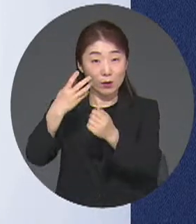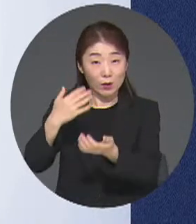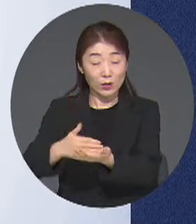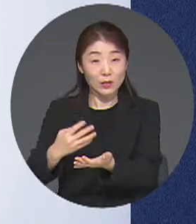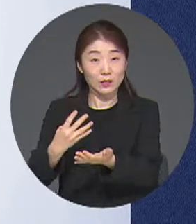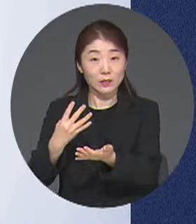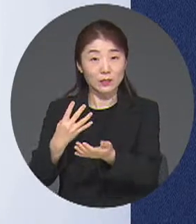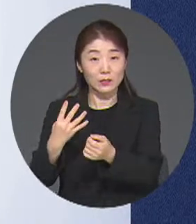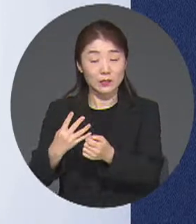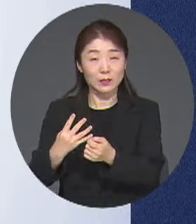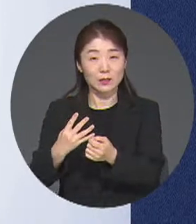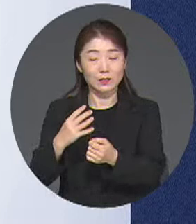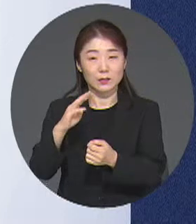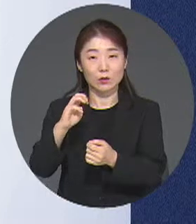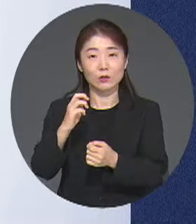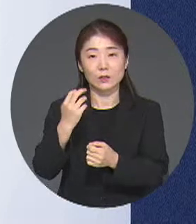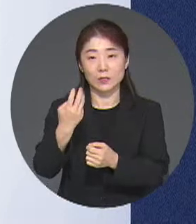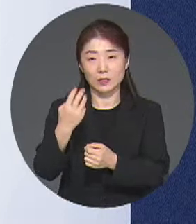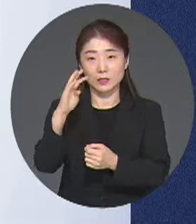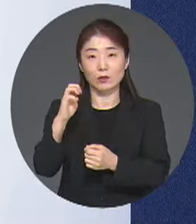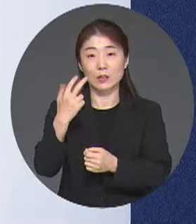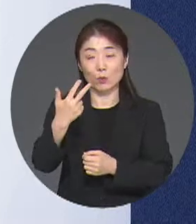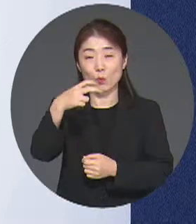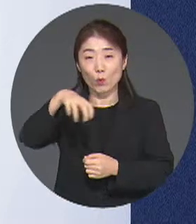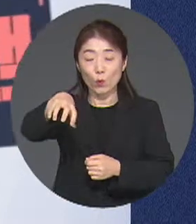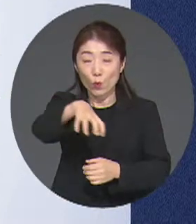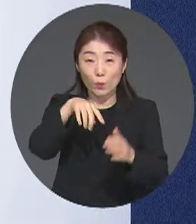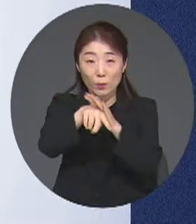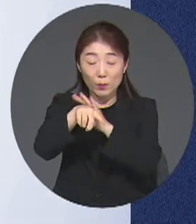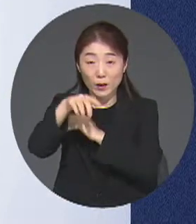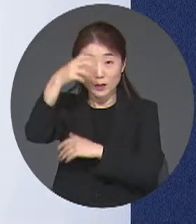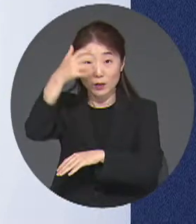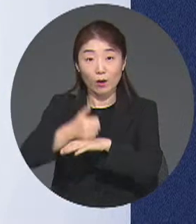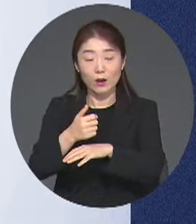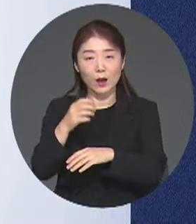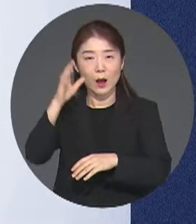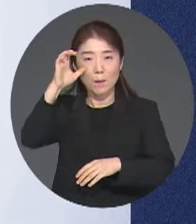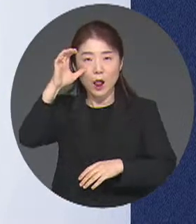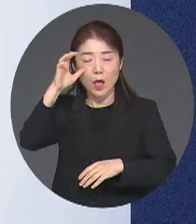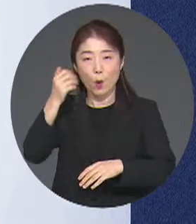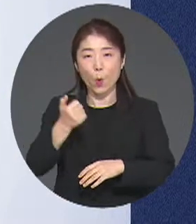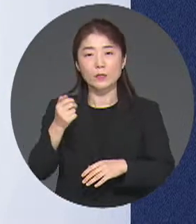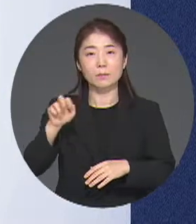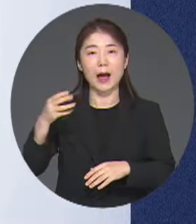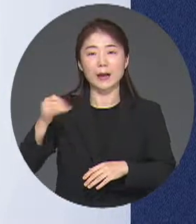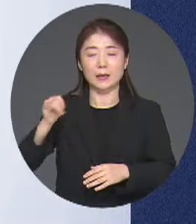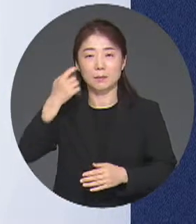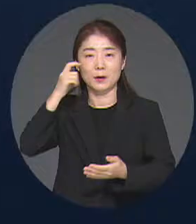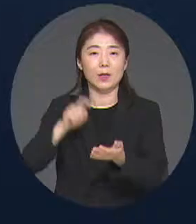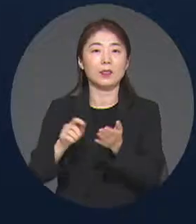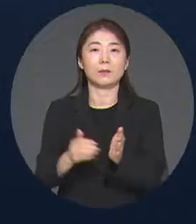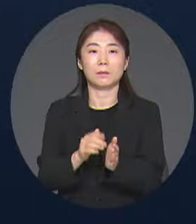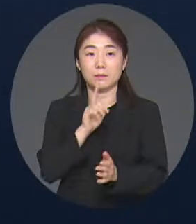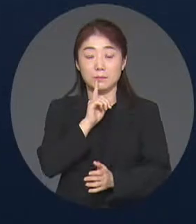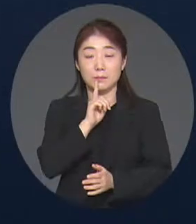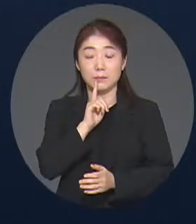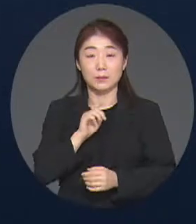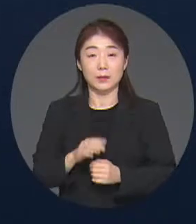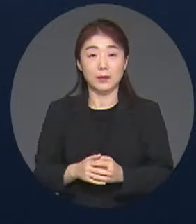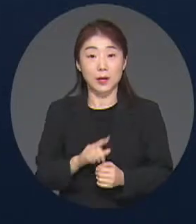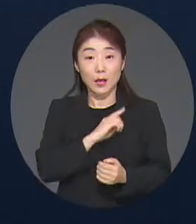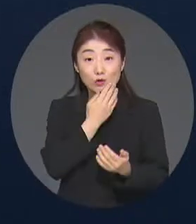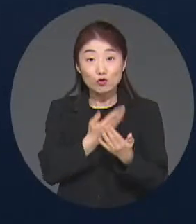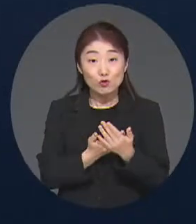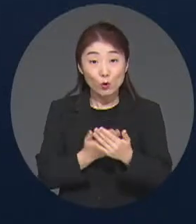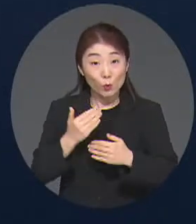등 37개 지점을 모니터링한 결과 모두 유충 50마리가 발생했다고 밝혔습니다. 가장